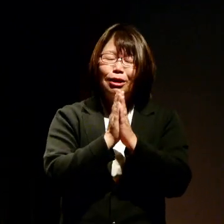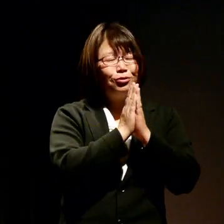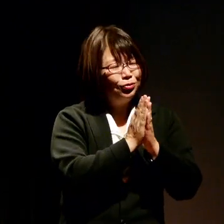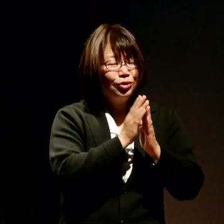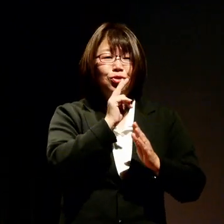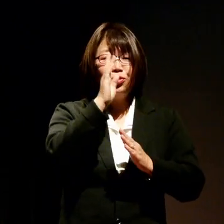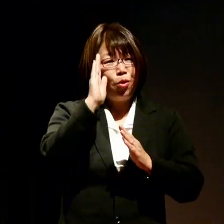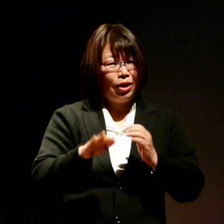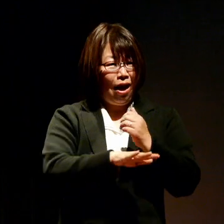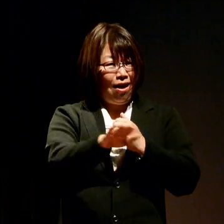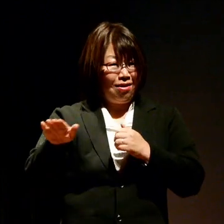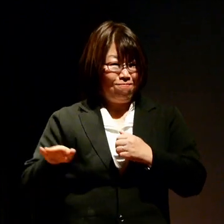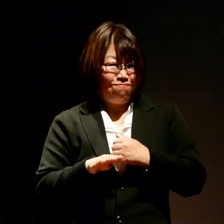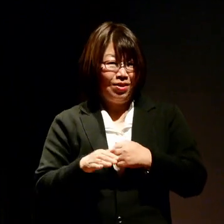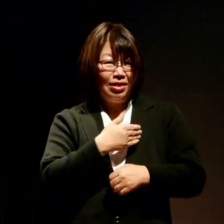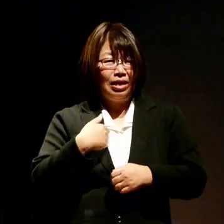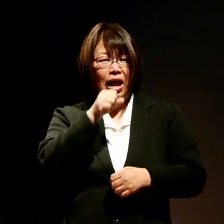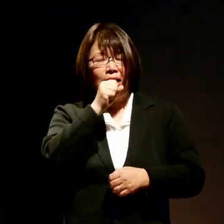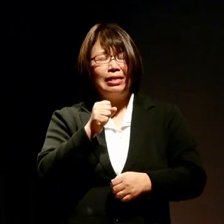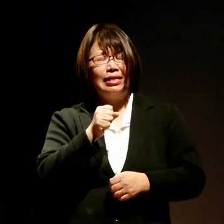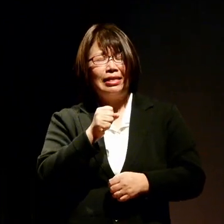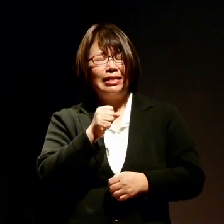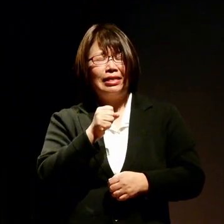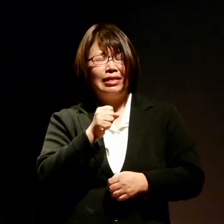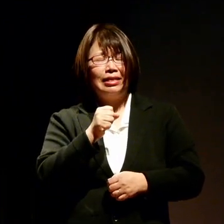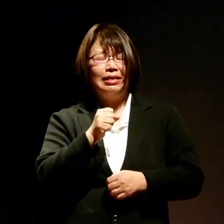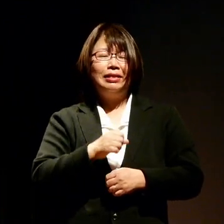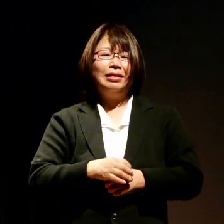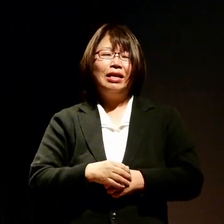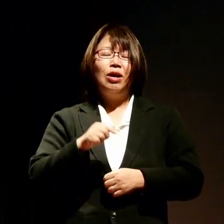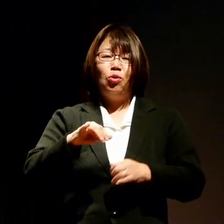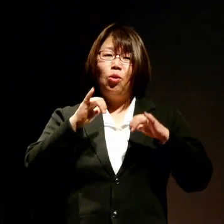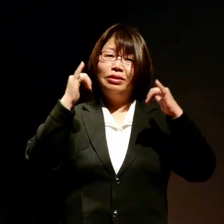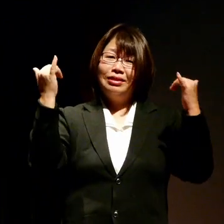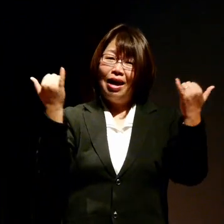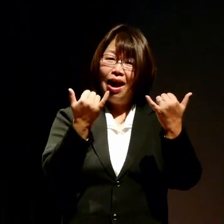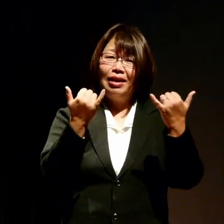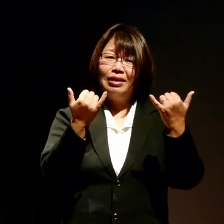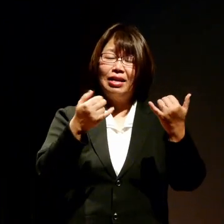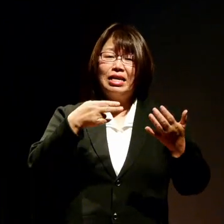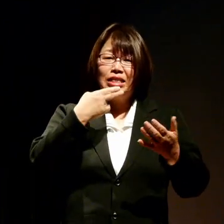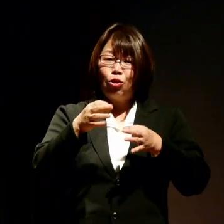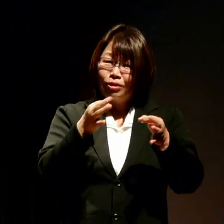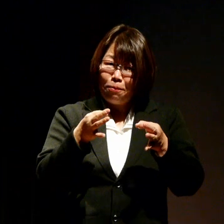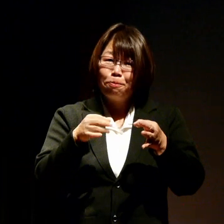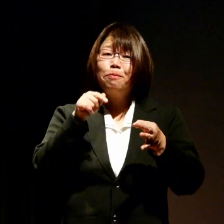が、そんなものができたら、この社会は、飲食店は